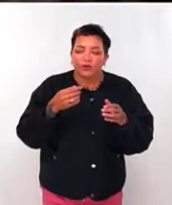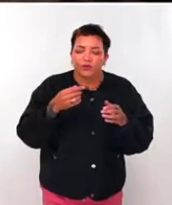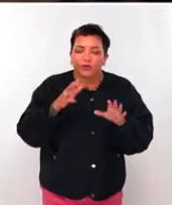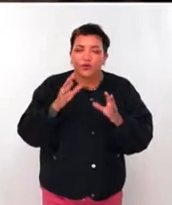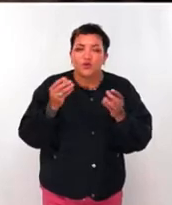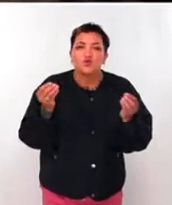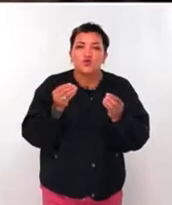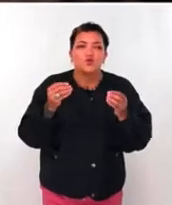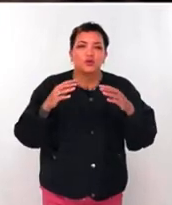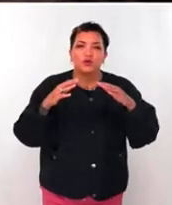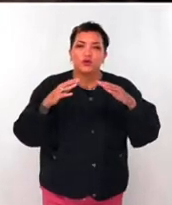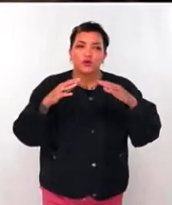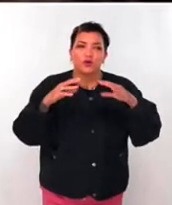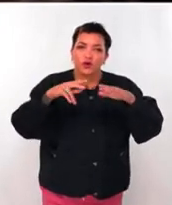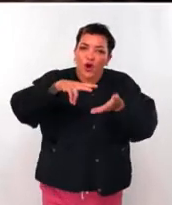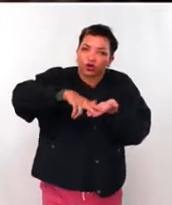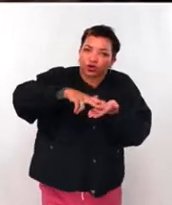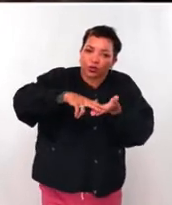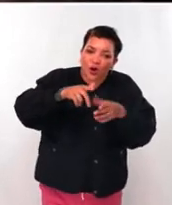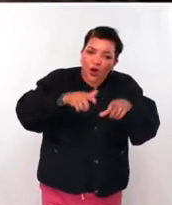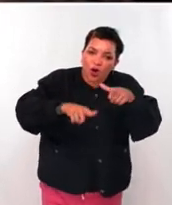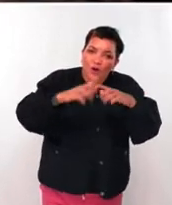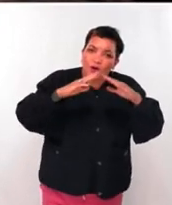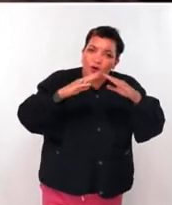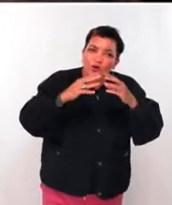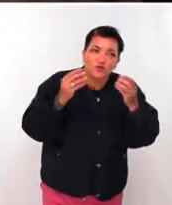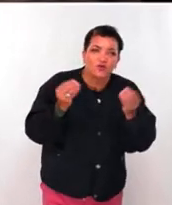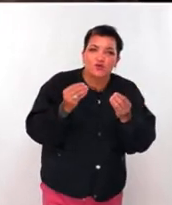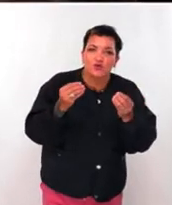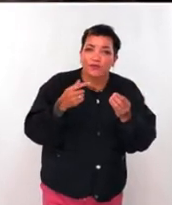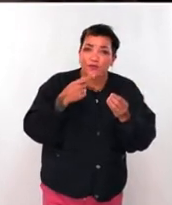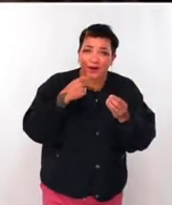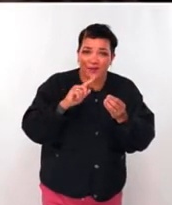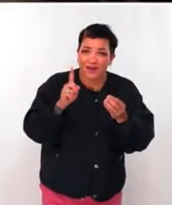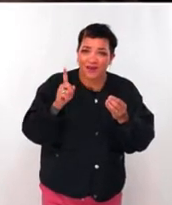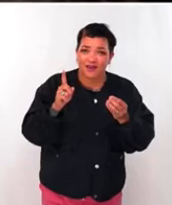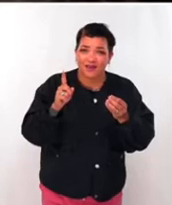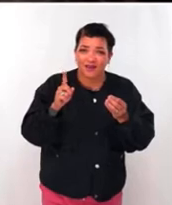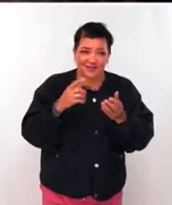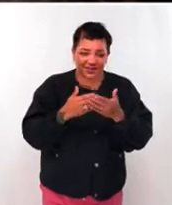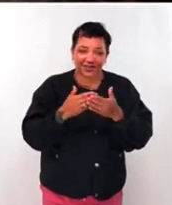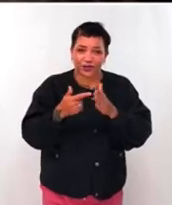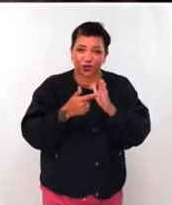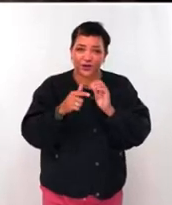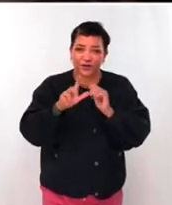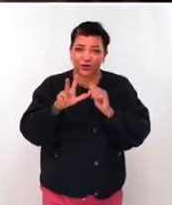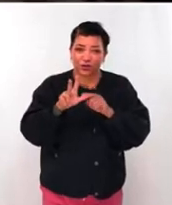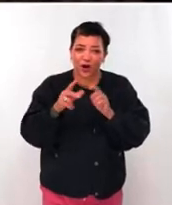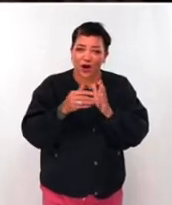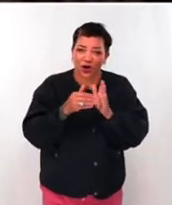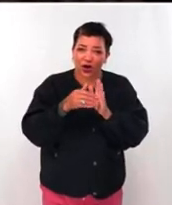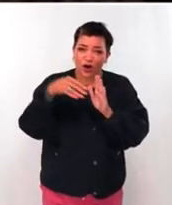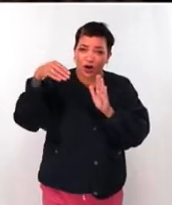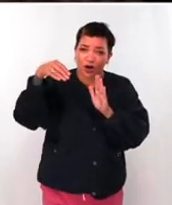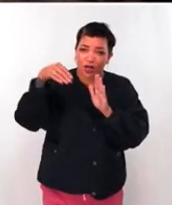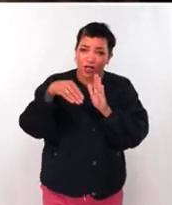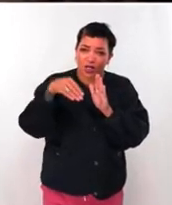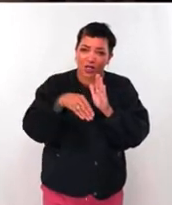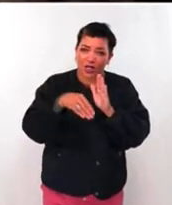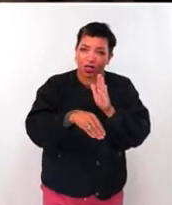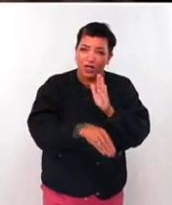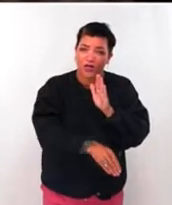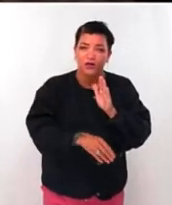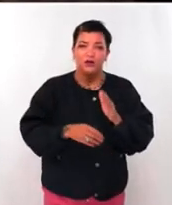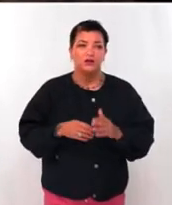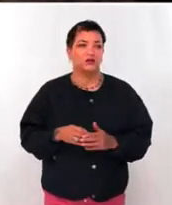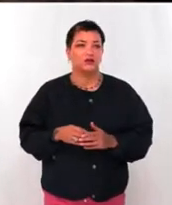notable en 2023, c'est qu'on continue quand même à être dans un effondrement du logement, donc il n'y a pas de préparation. Ce qui est